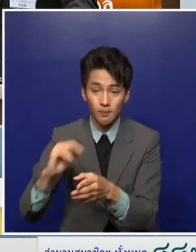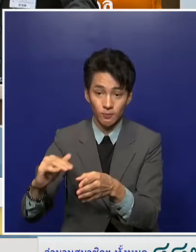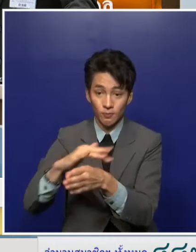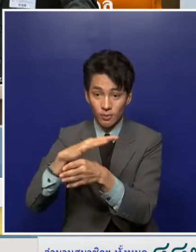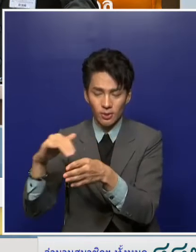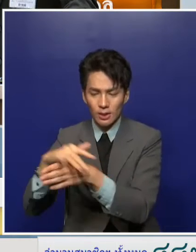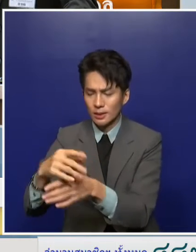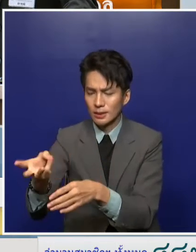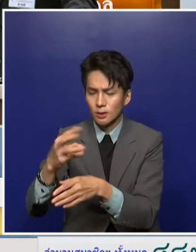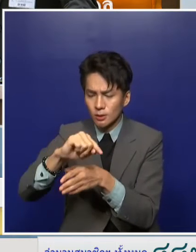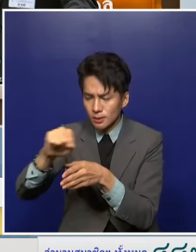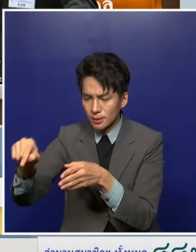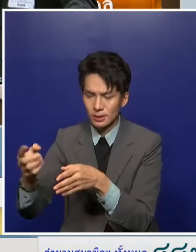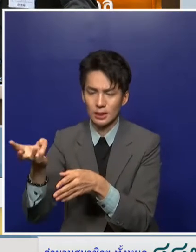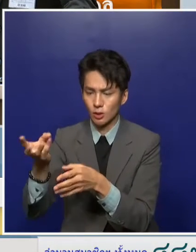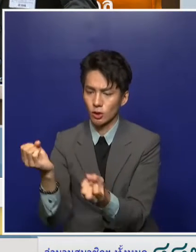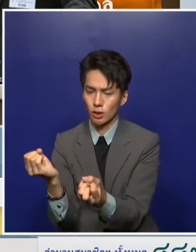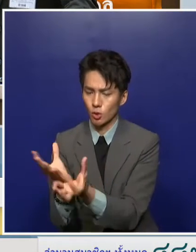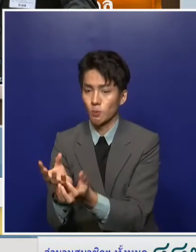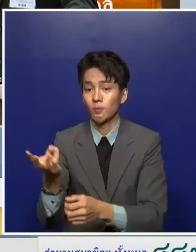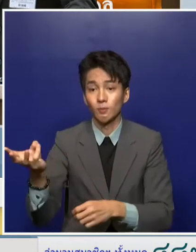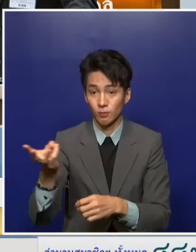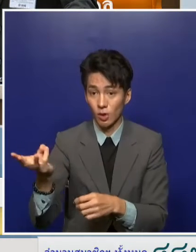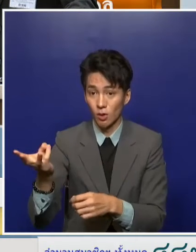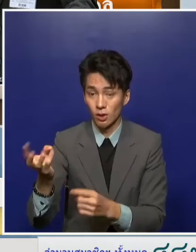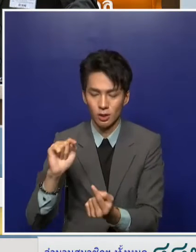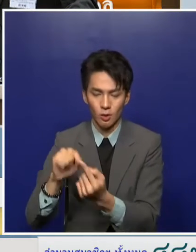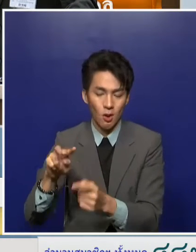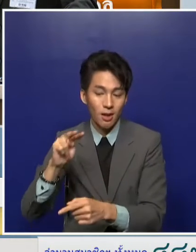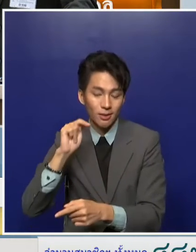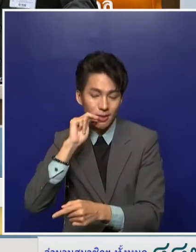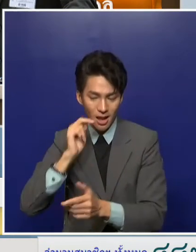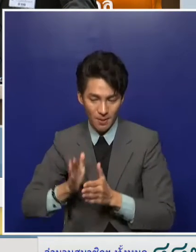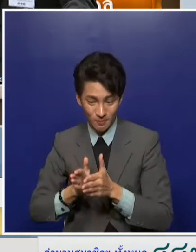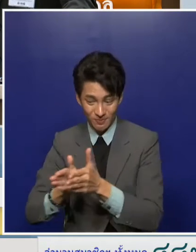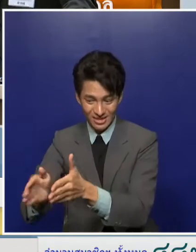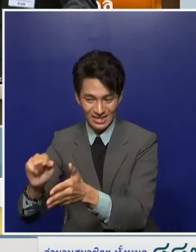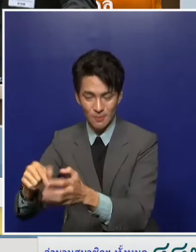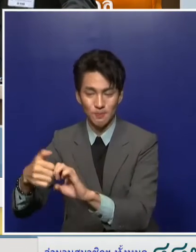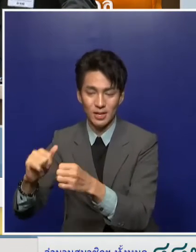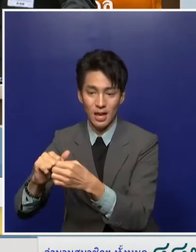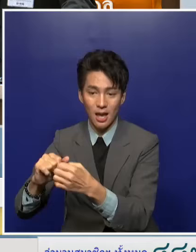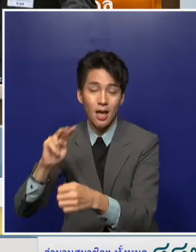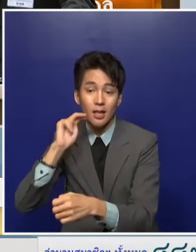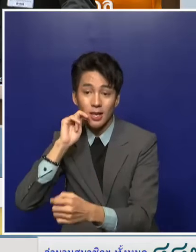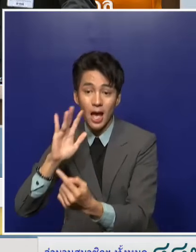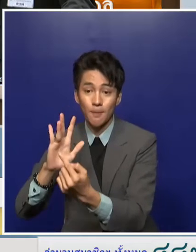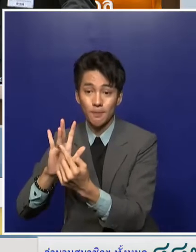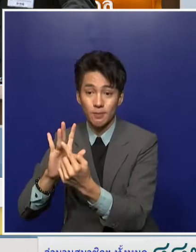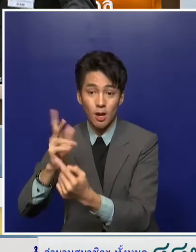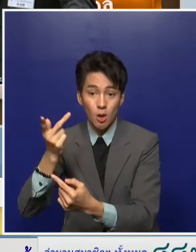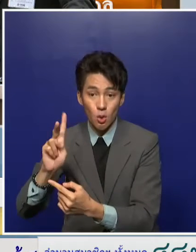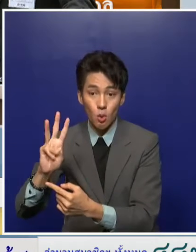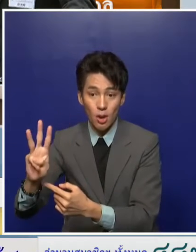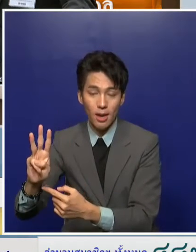บางพื้นที่เท่านั้นและเกิดขึ้นในลุ่มน้ำสาขาอย่างแม่น้ำควายน้อยเท่านั้นอยู่ในหน้าแล้งก็มีน้ำ